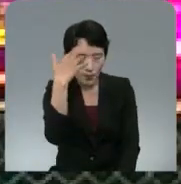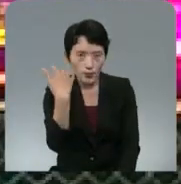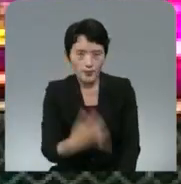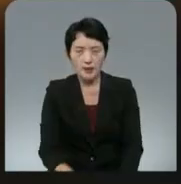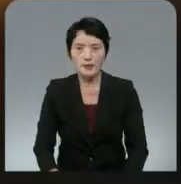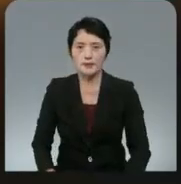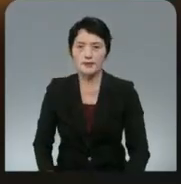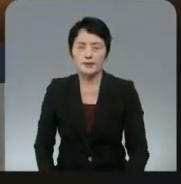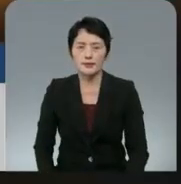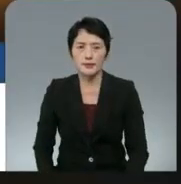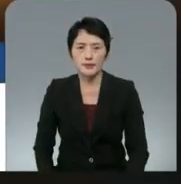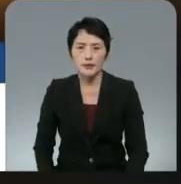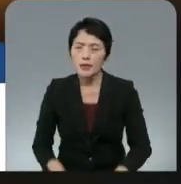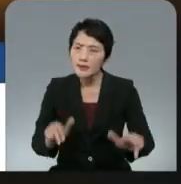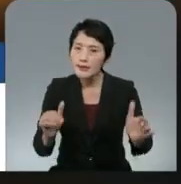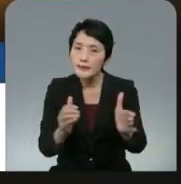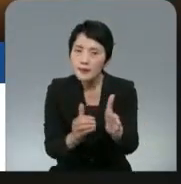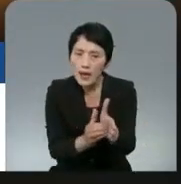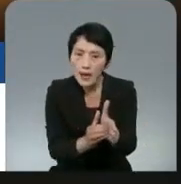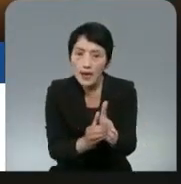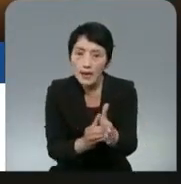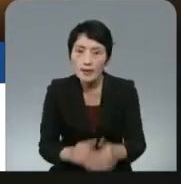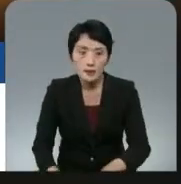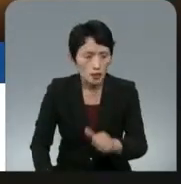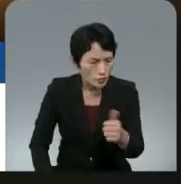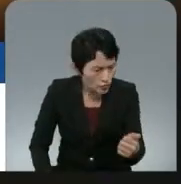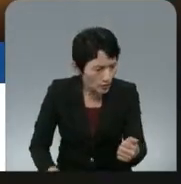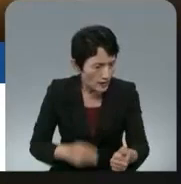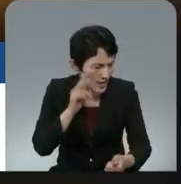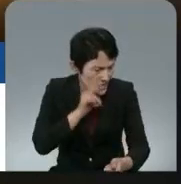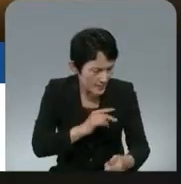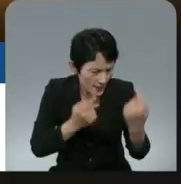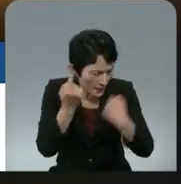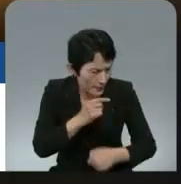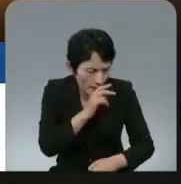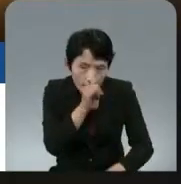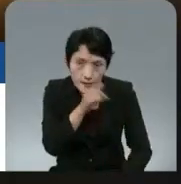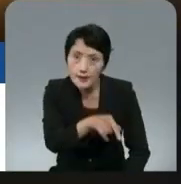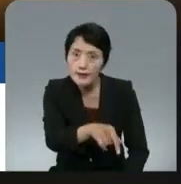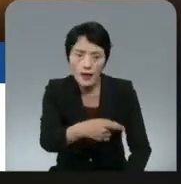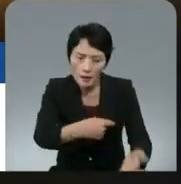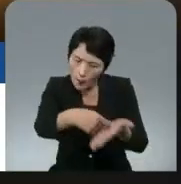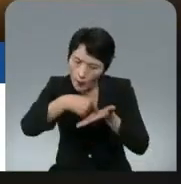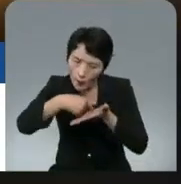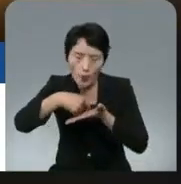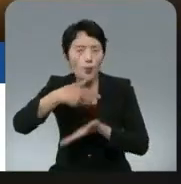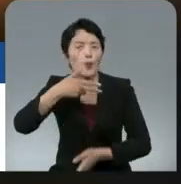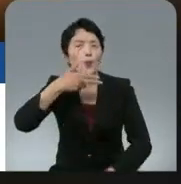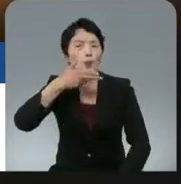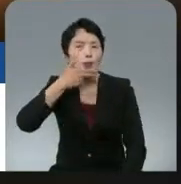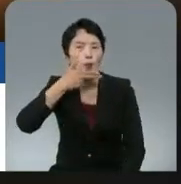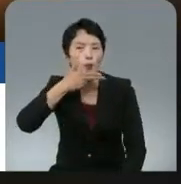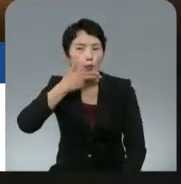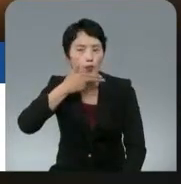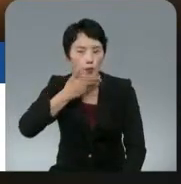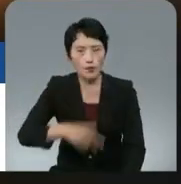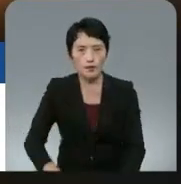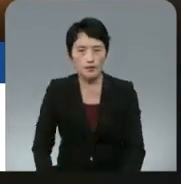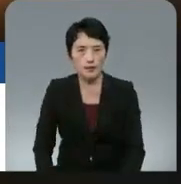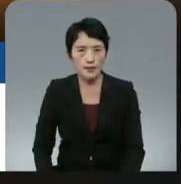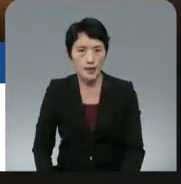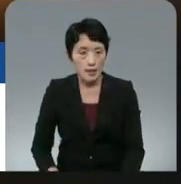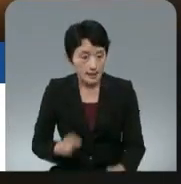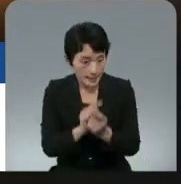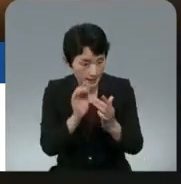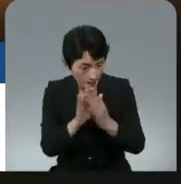wie verlautete gäbe es nur leicht verletzte da die Maschine mit beschädigtem Fahrwerk in der Nähe der Landebahn zum Stehen gekommen